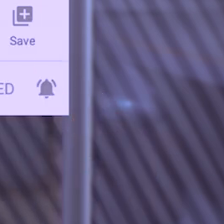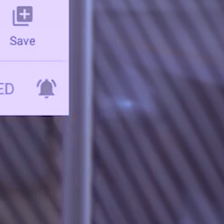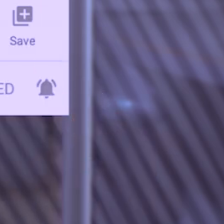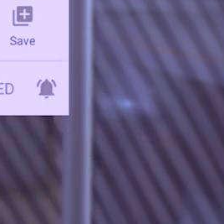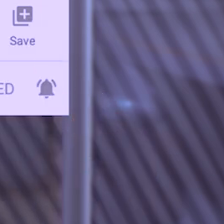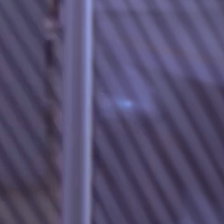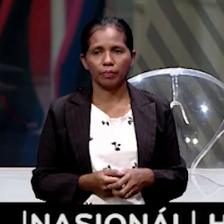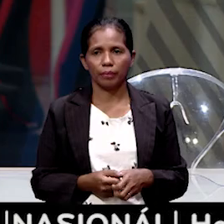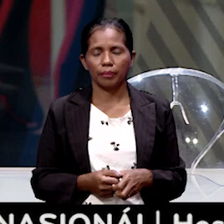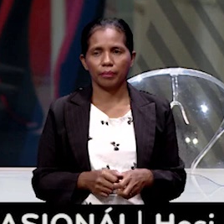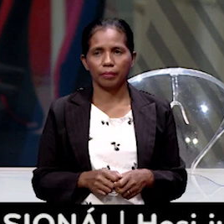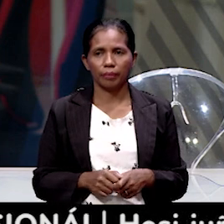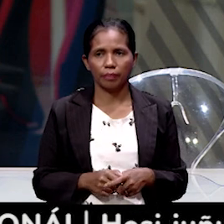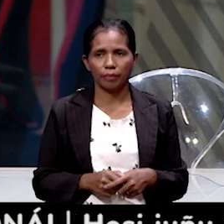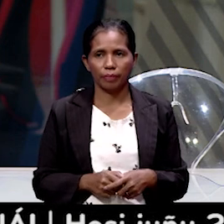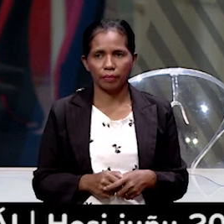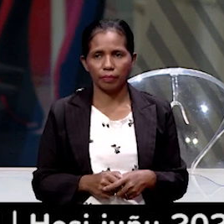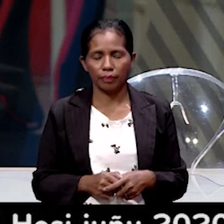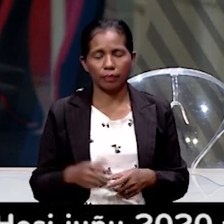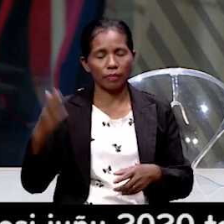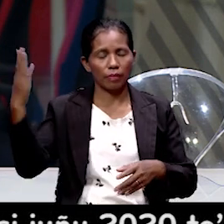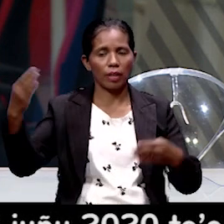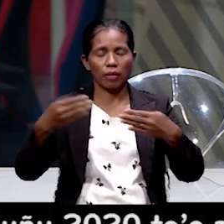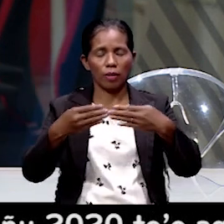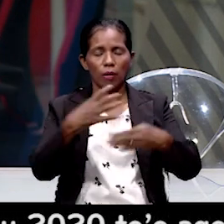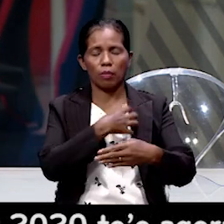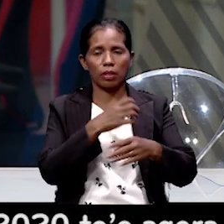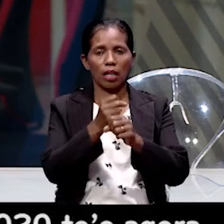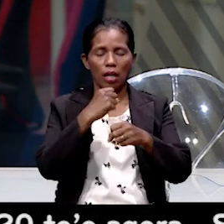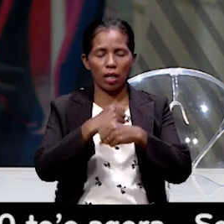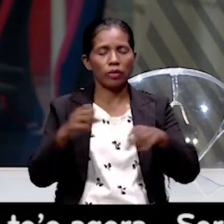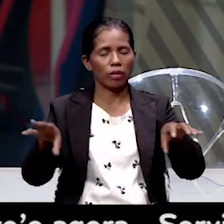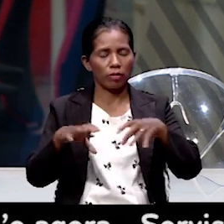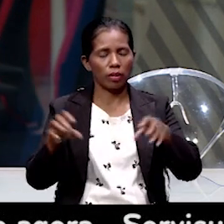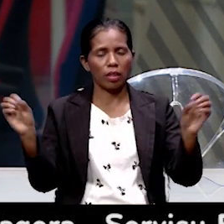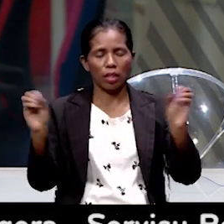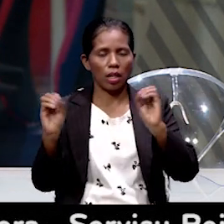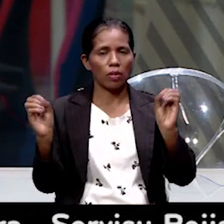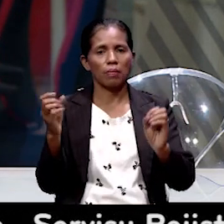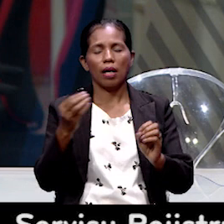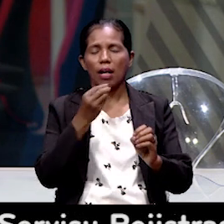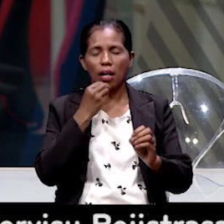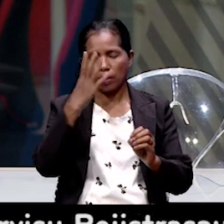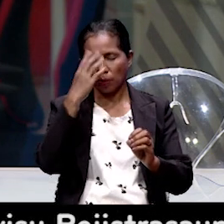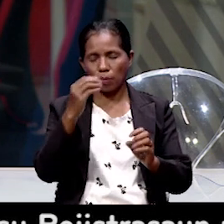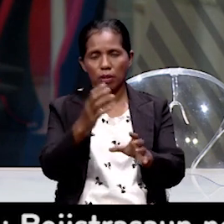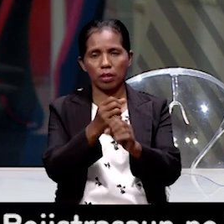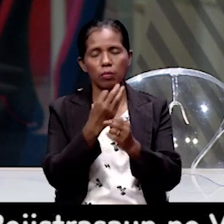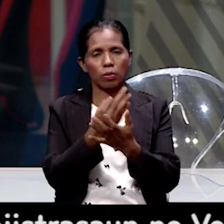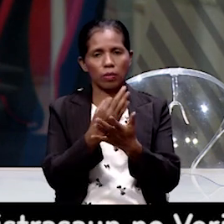more information. Iha fronteira penitele halu servisu laos bahan toba no simu osan